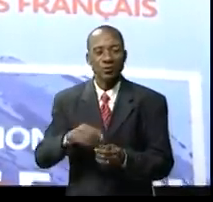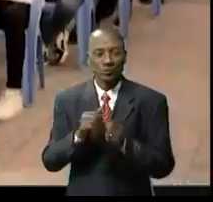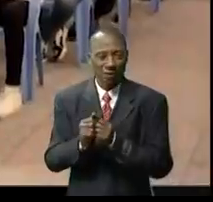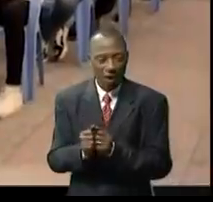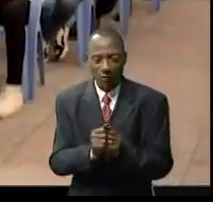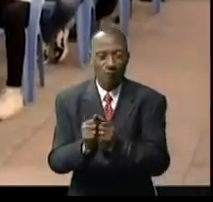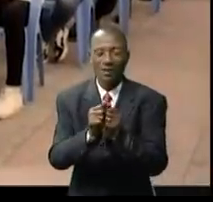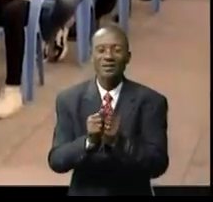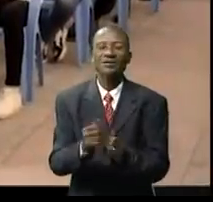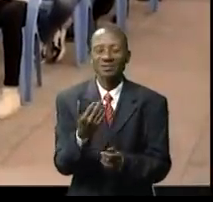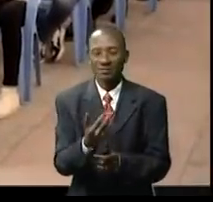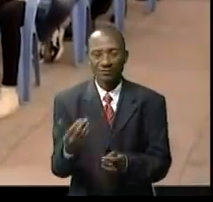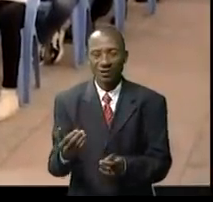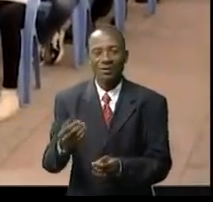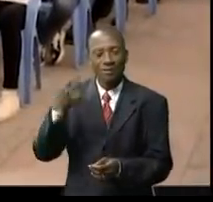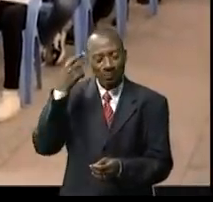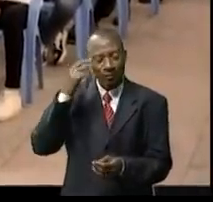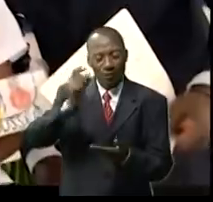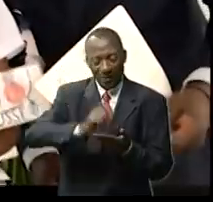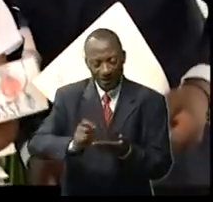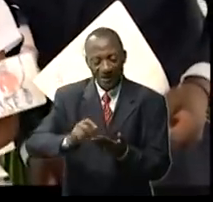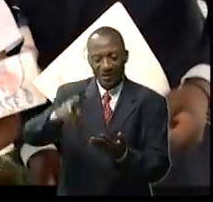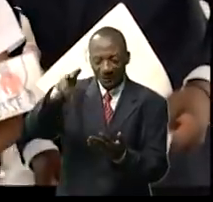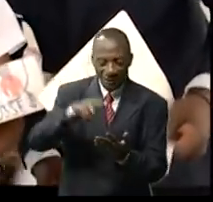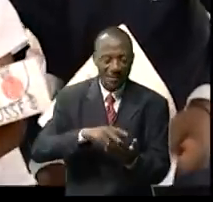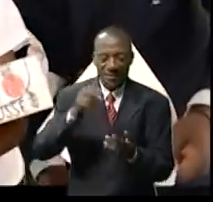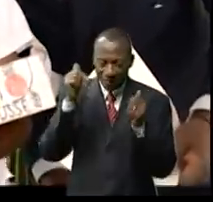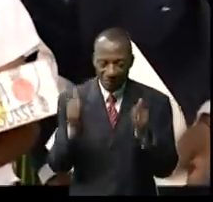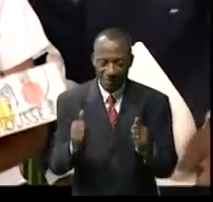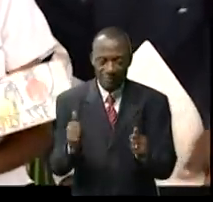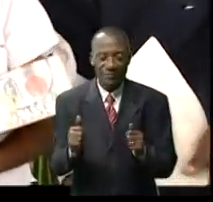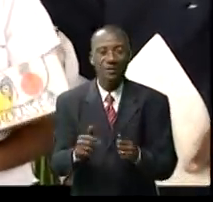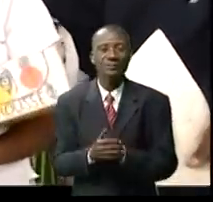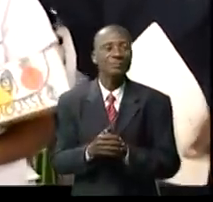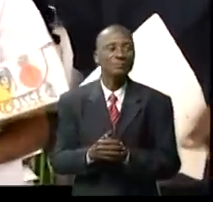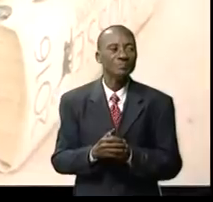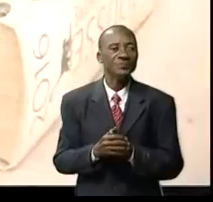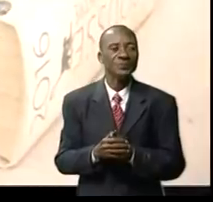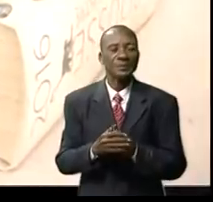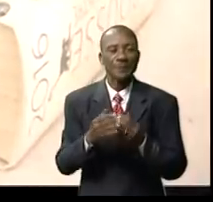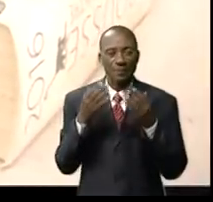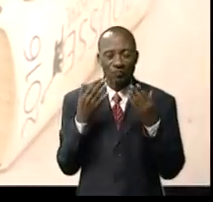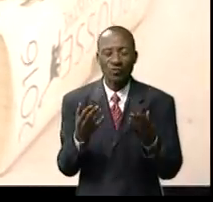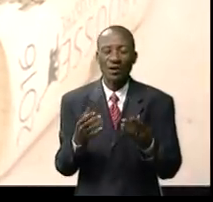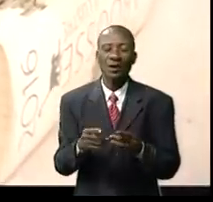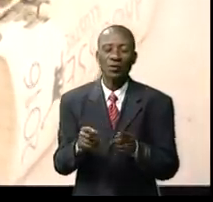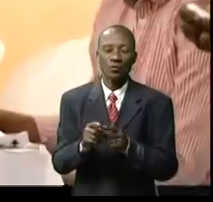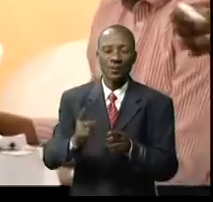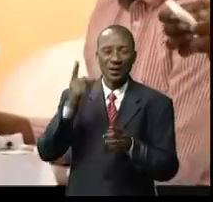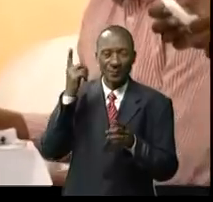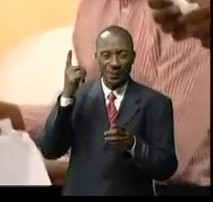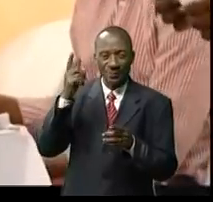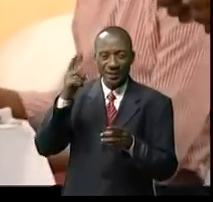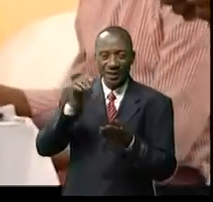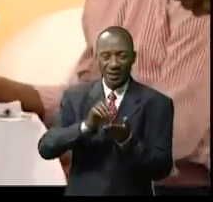pareilles. Une cinquantaine d'élèves de différentes écoles de Kinshasa ont bénéficié de la première édition du concours d'épellation de